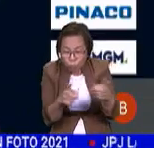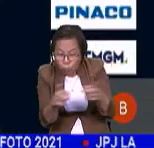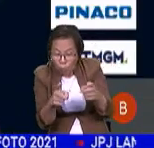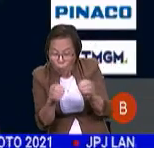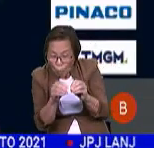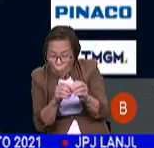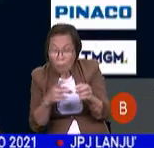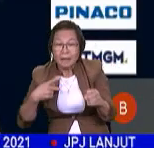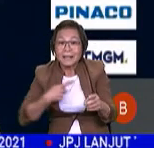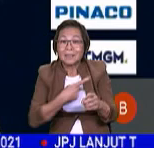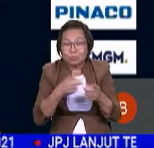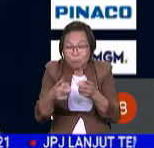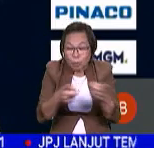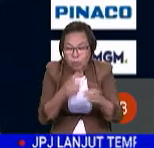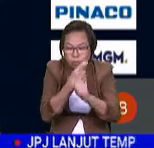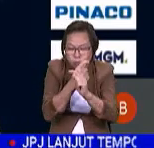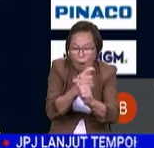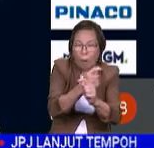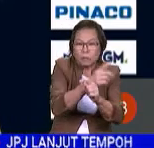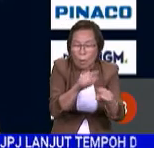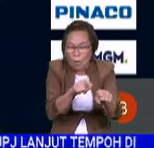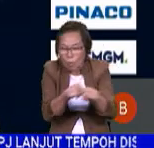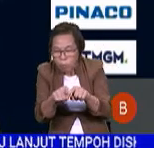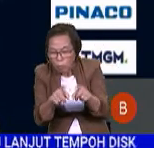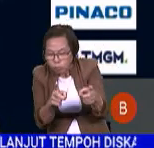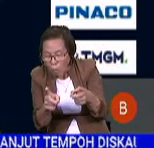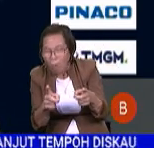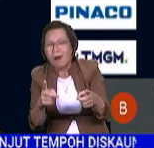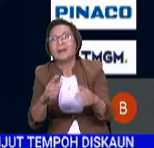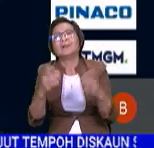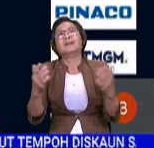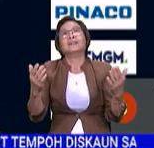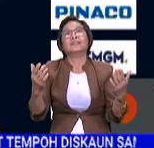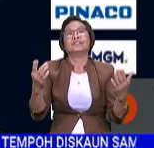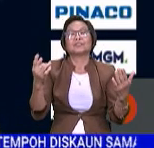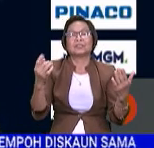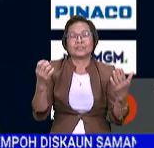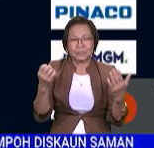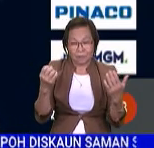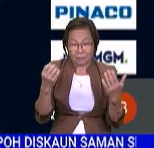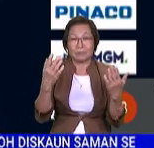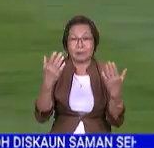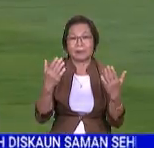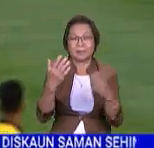daripada segi bertahan dan juga menyerang, insyaAllah kita akan dapat keputusan yang lebih positif lah tentang Vietnam.